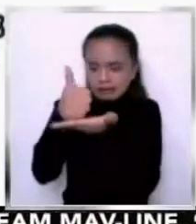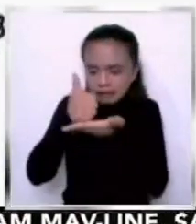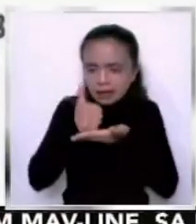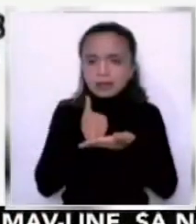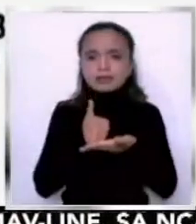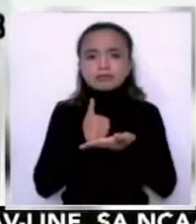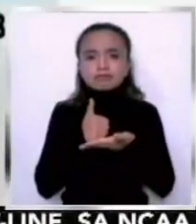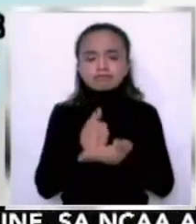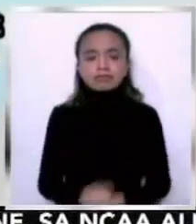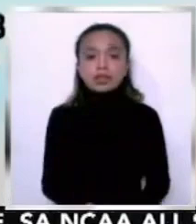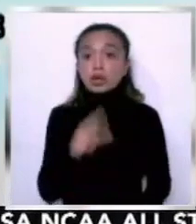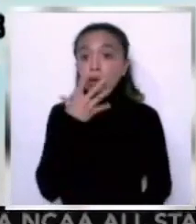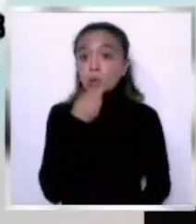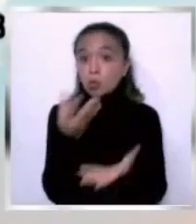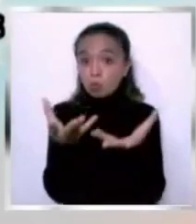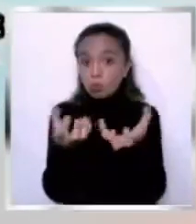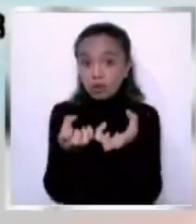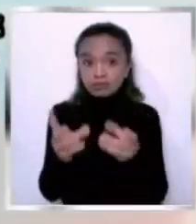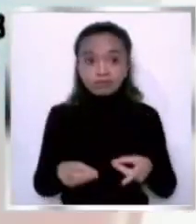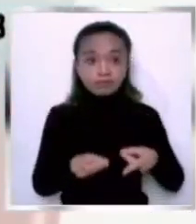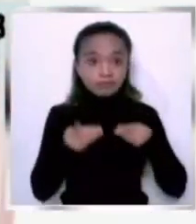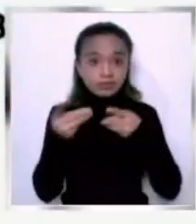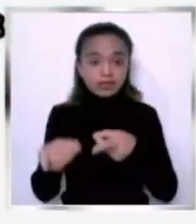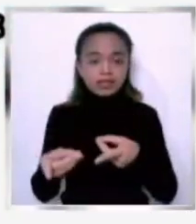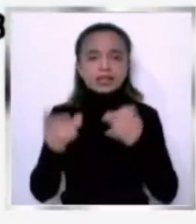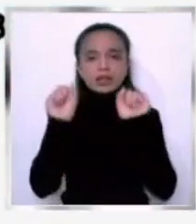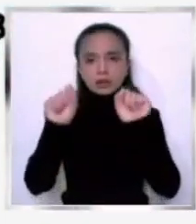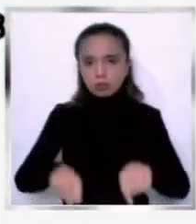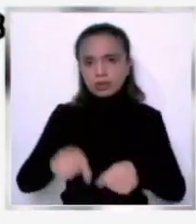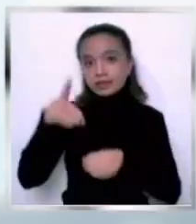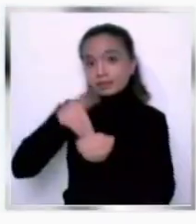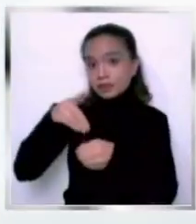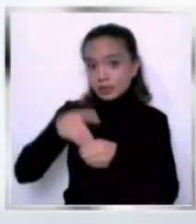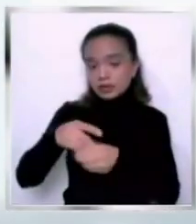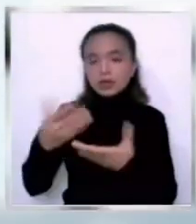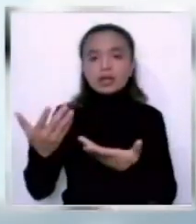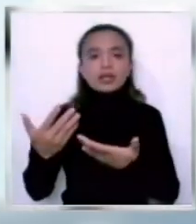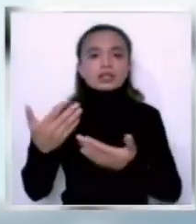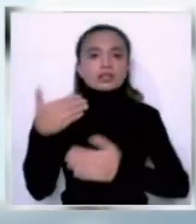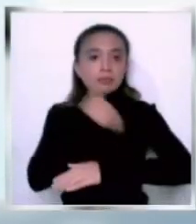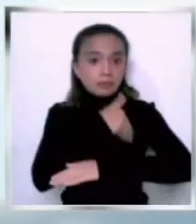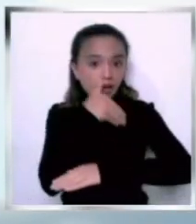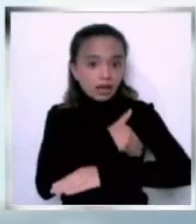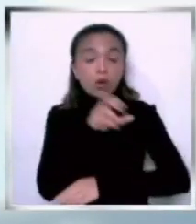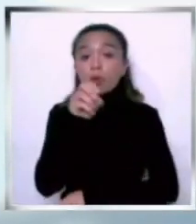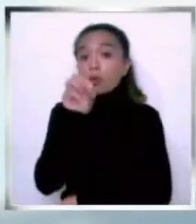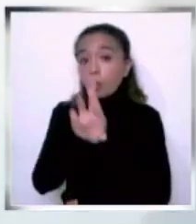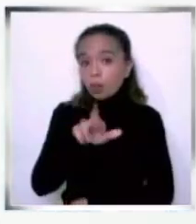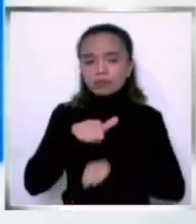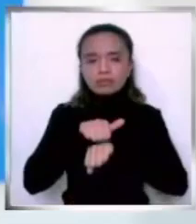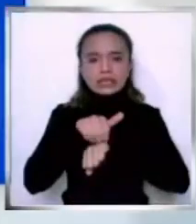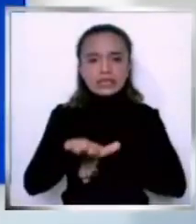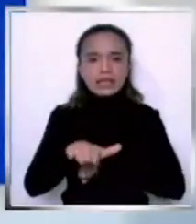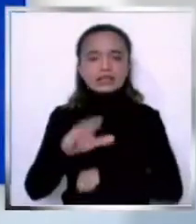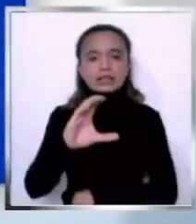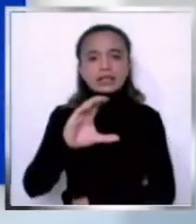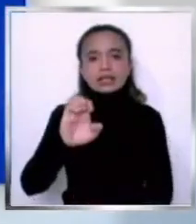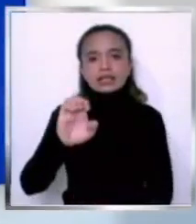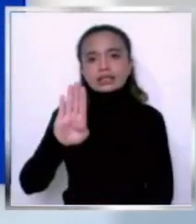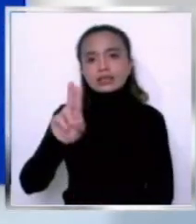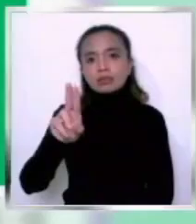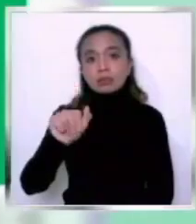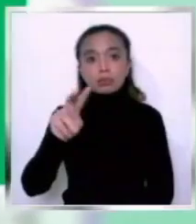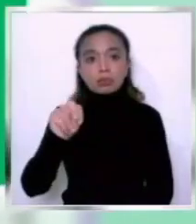mga nais mag-donate, maaari kayong magdeposito sa aming mga bank account o magpadala sa Cebuana Luwelier. Pwede ring online